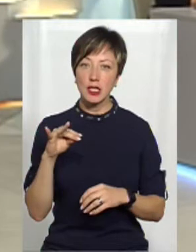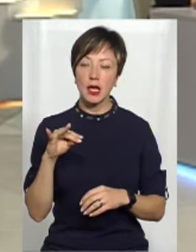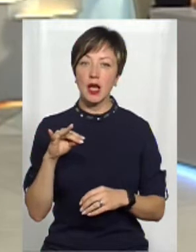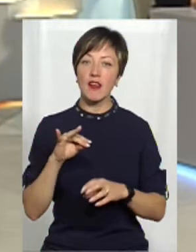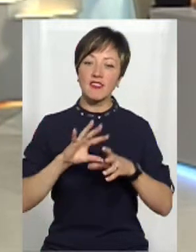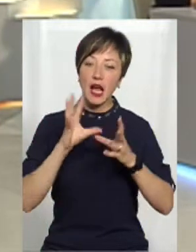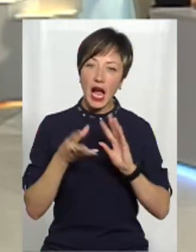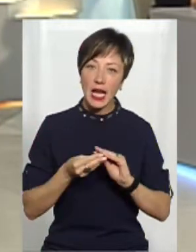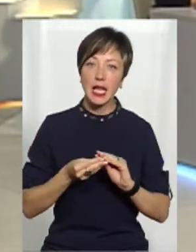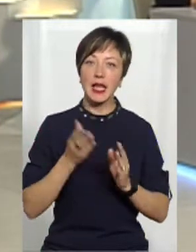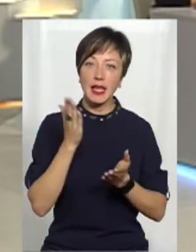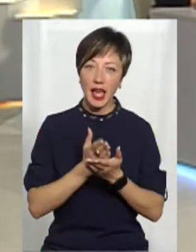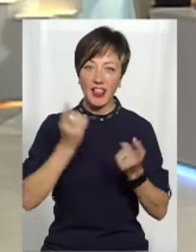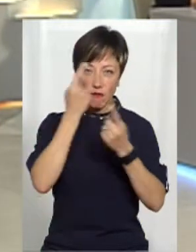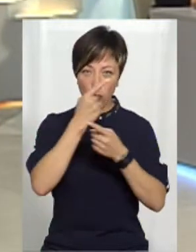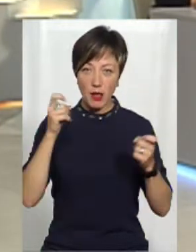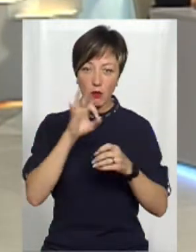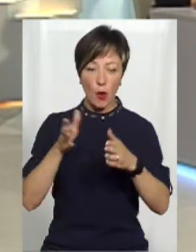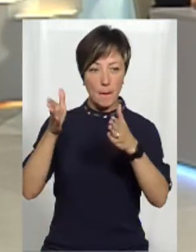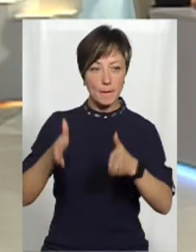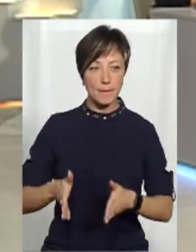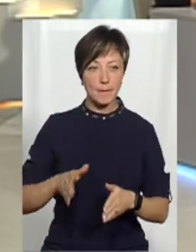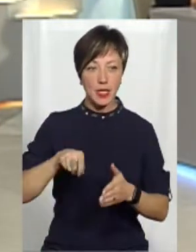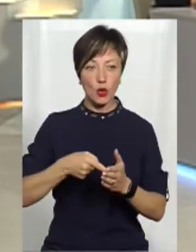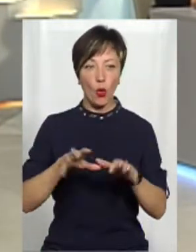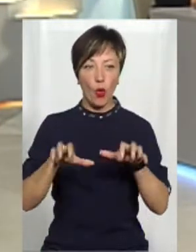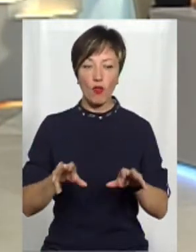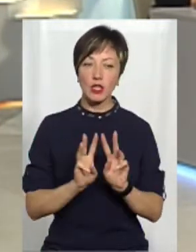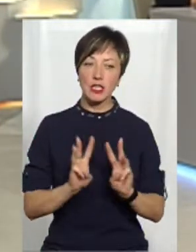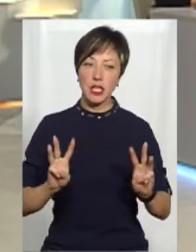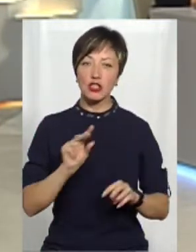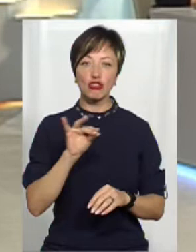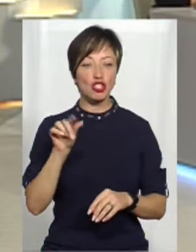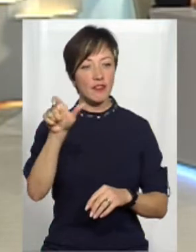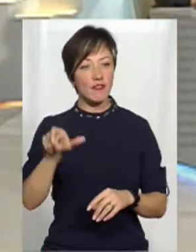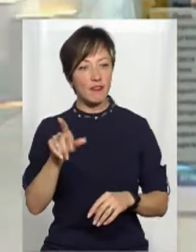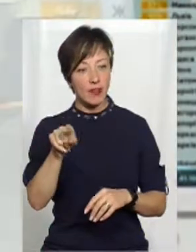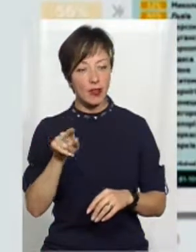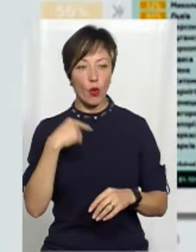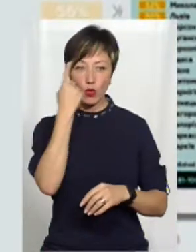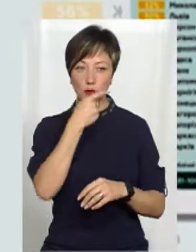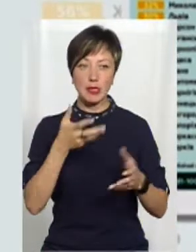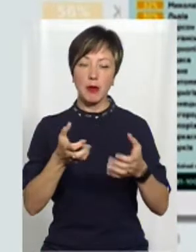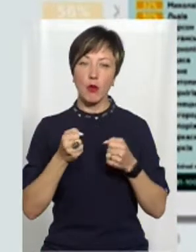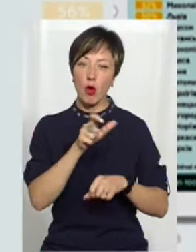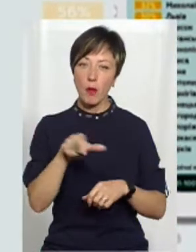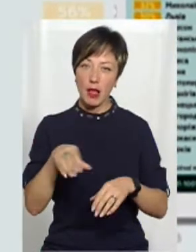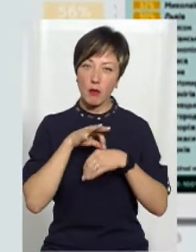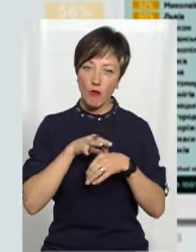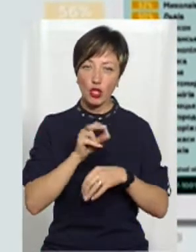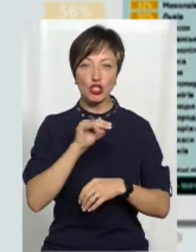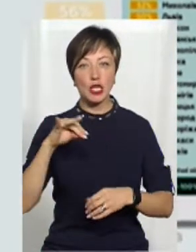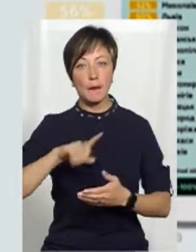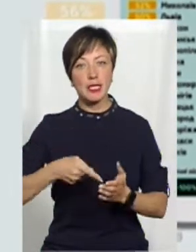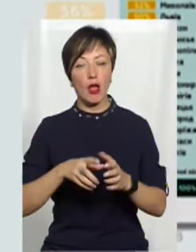взагалі інформація про міського голову на сайті, чи проводить він особисті прийоми громадян, чи